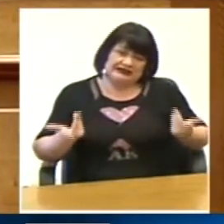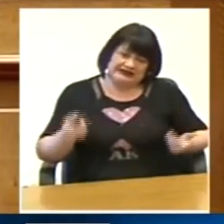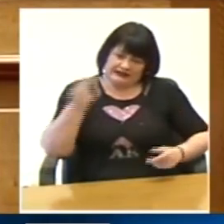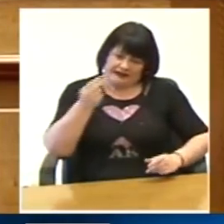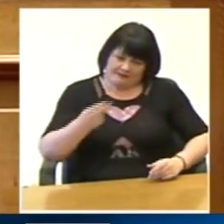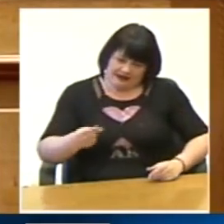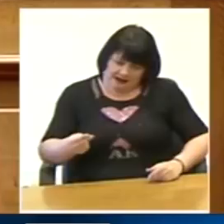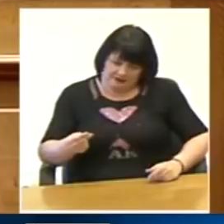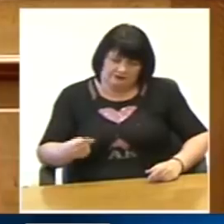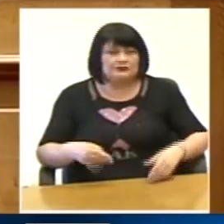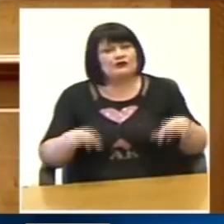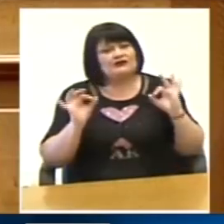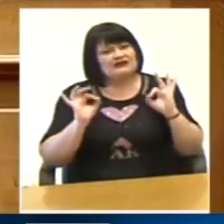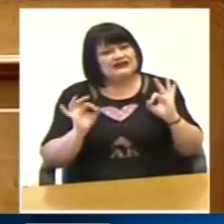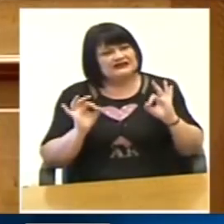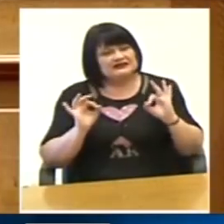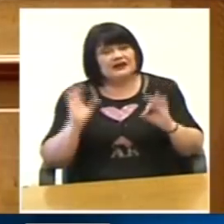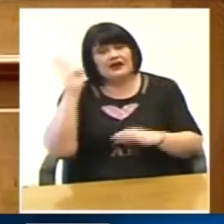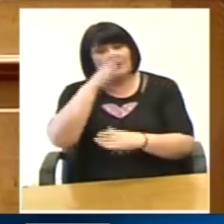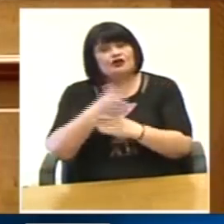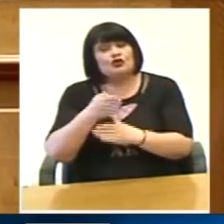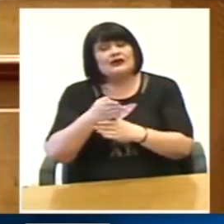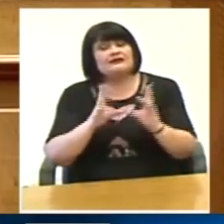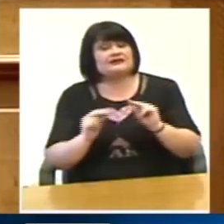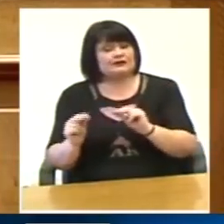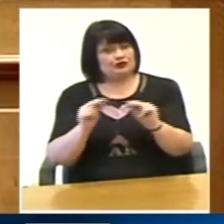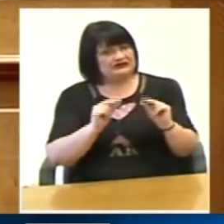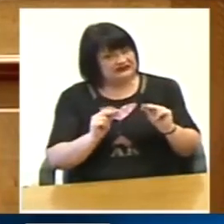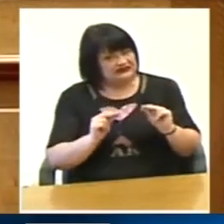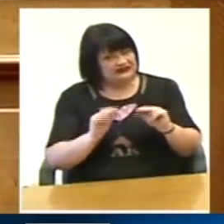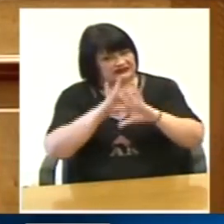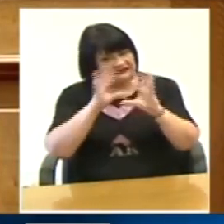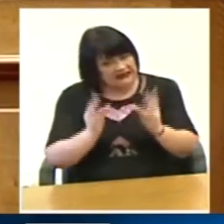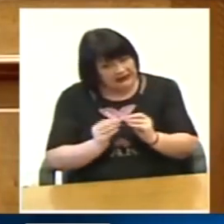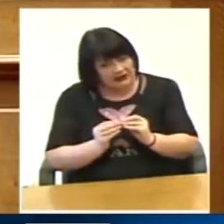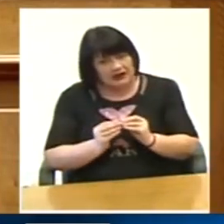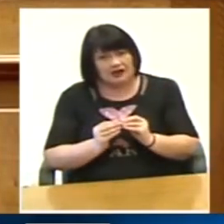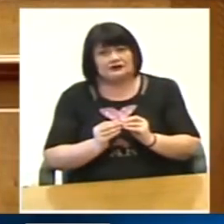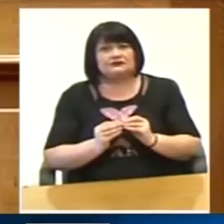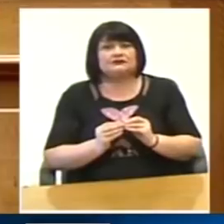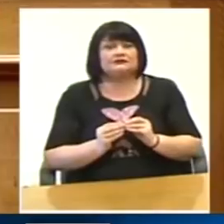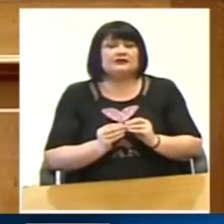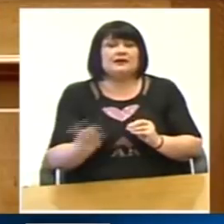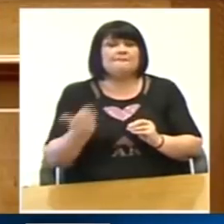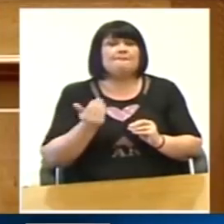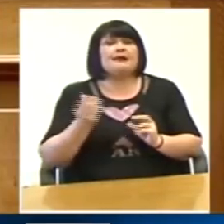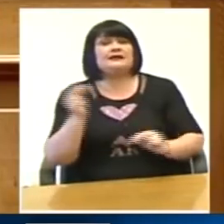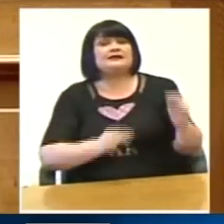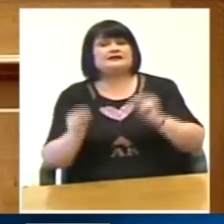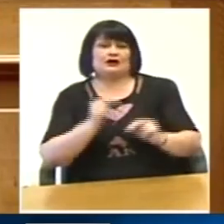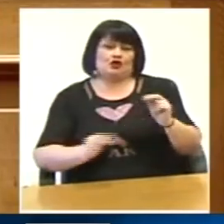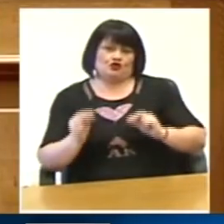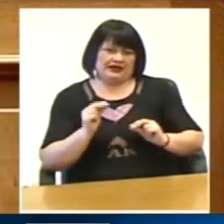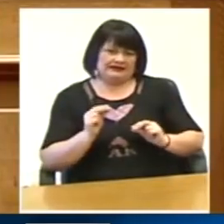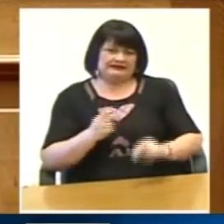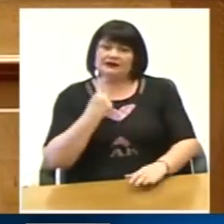τα οποία βεβαίως αποκρύπτονται από τη συζήτηση. Και συνολικότερα την προεκλογική αυτή περίοδο. Μιλάω